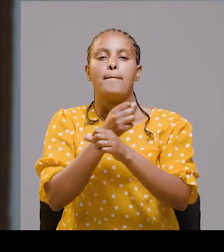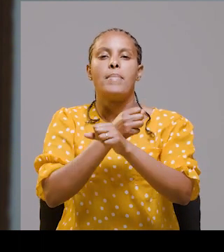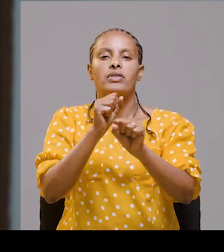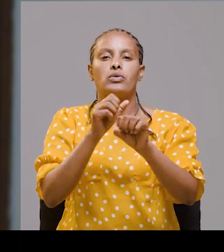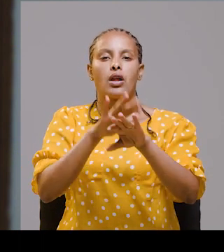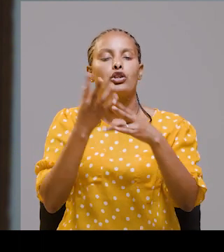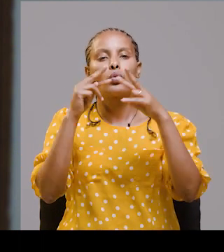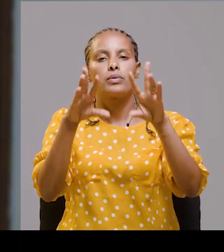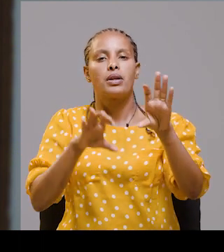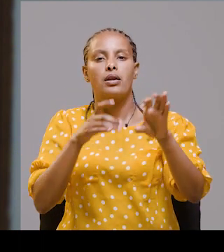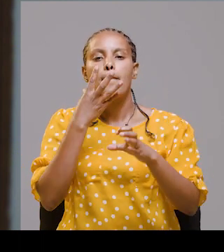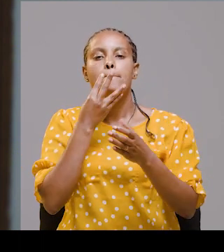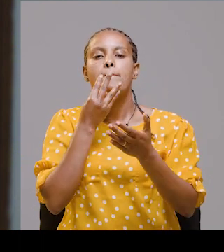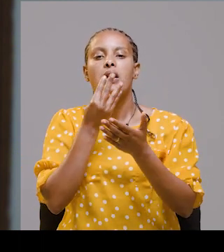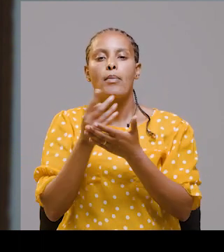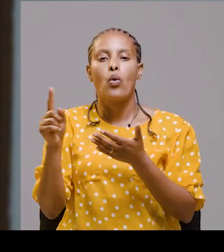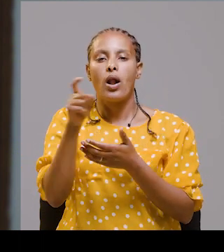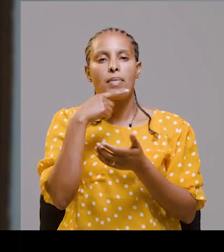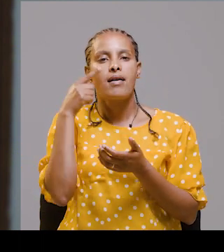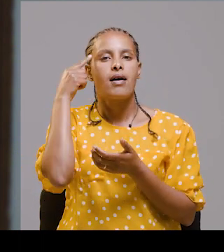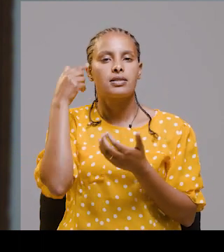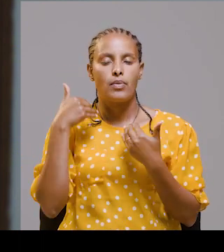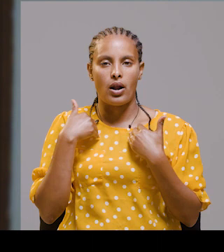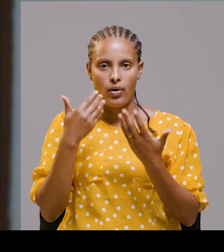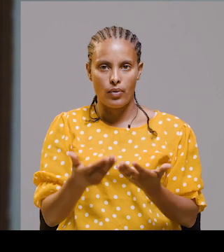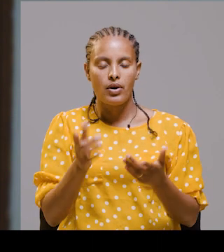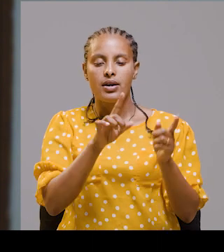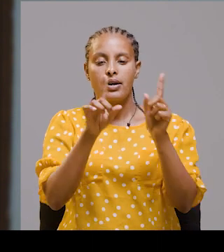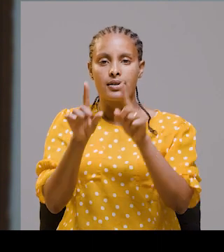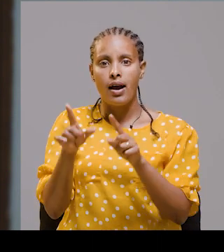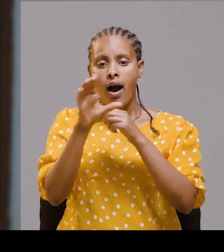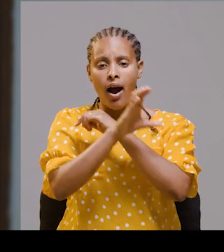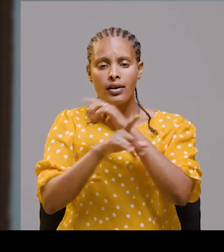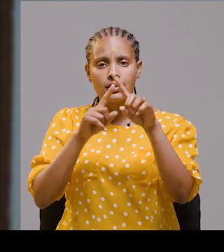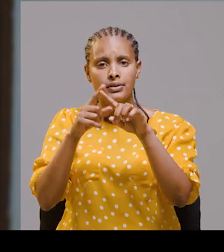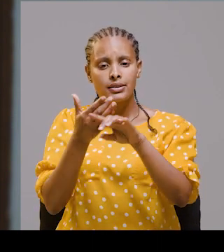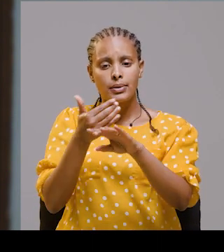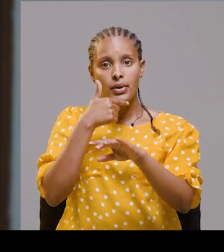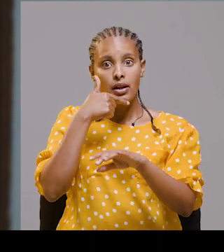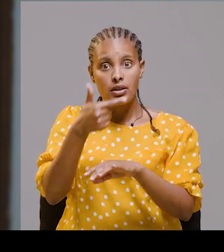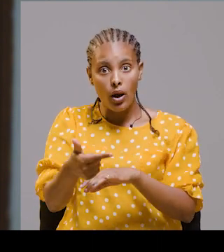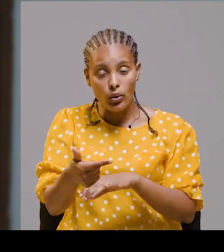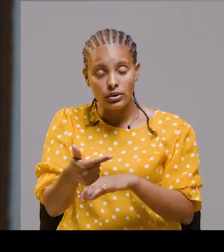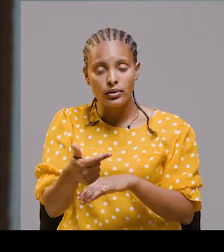ትኩረት ብናደርግ መልካም ይሆናል ብዬ አስባለሁ እንደ ሀገር ግን ቀደም እንዳነሳሁት